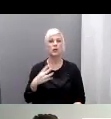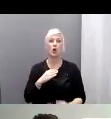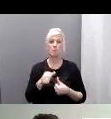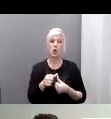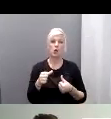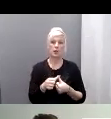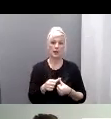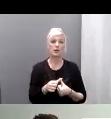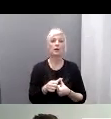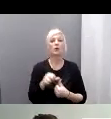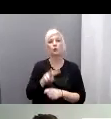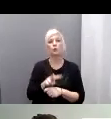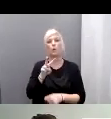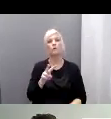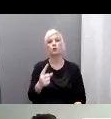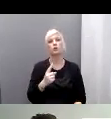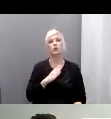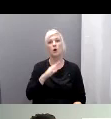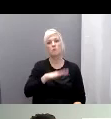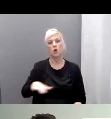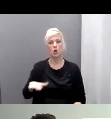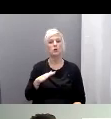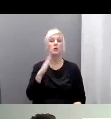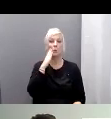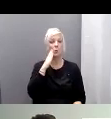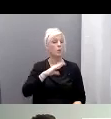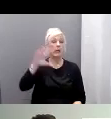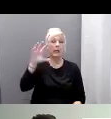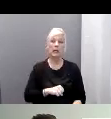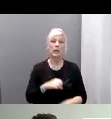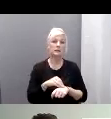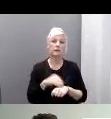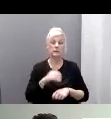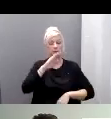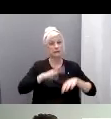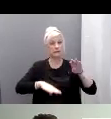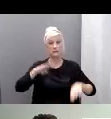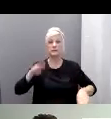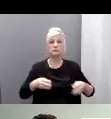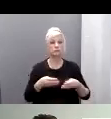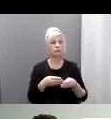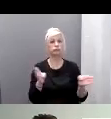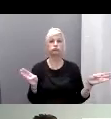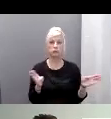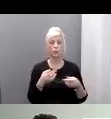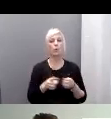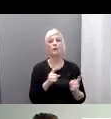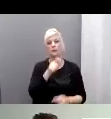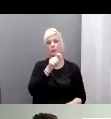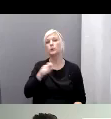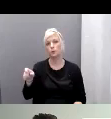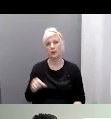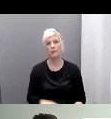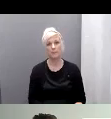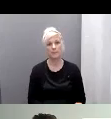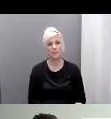i städer av olika storlek. Så det är en brokig skala av personer. Och det